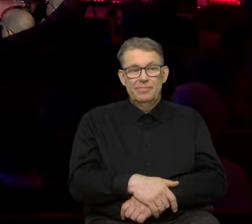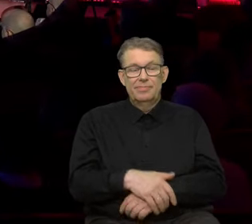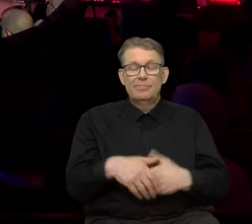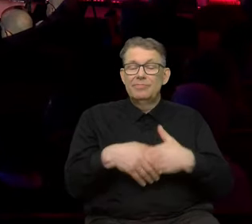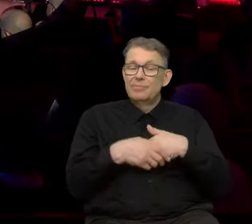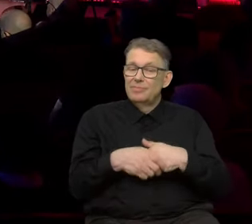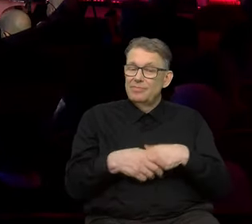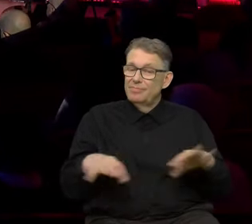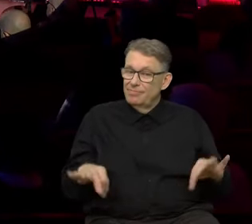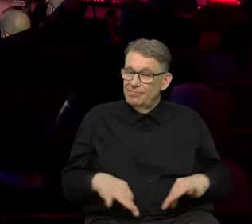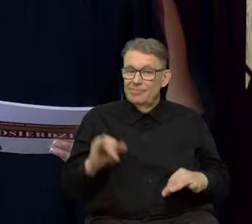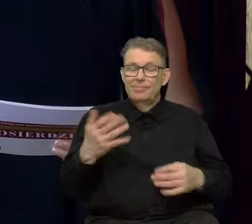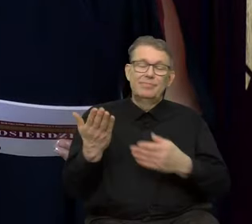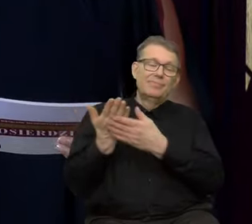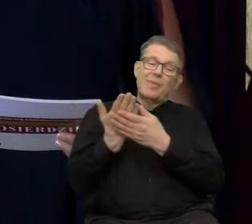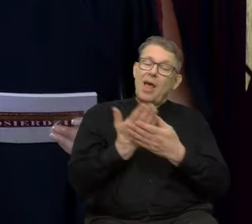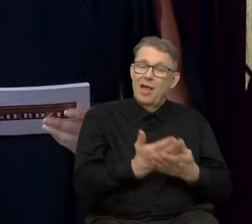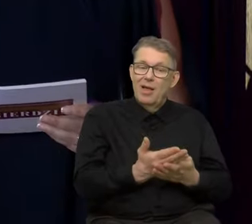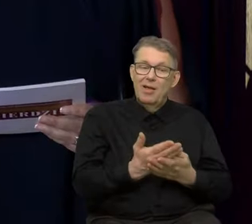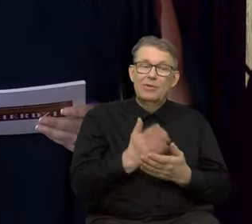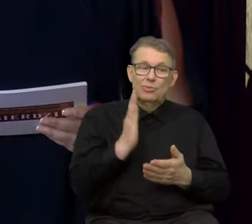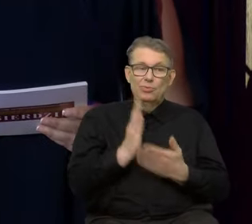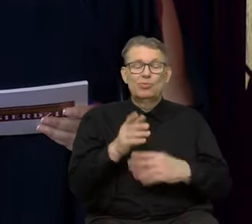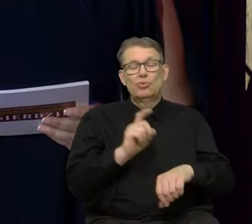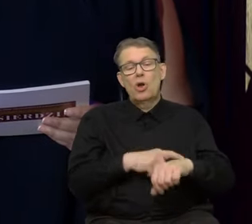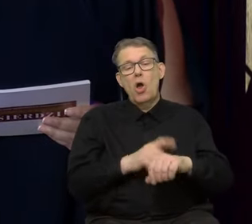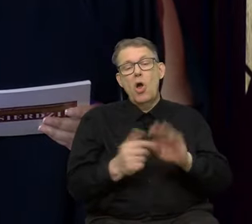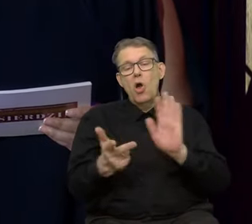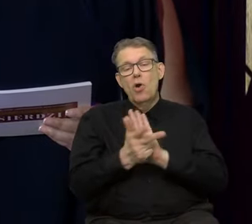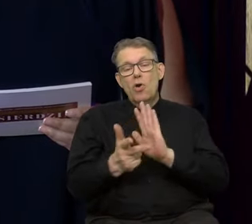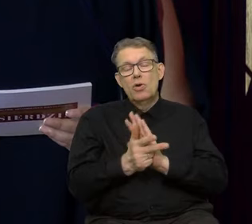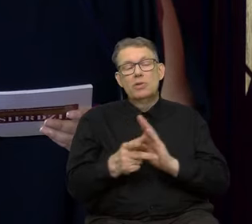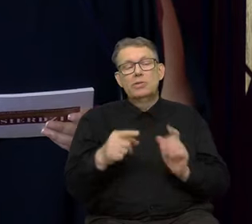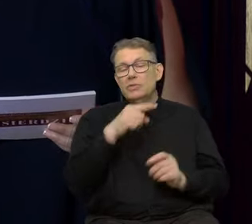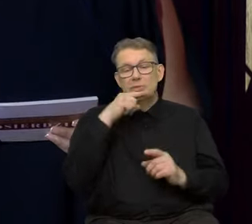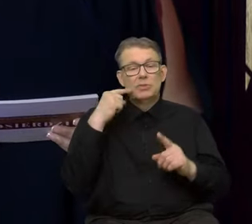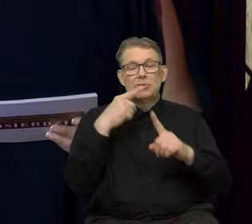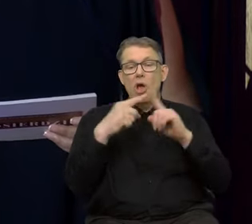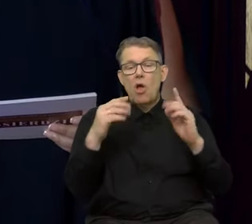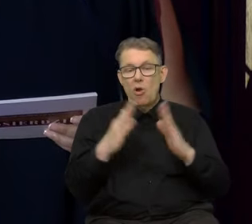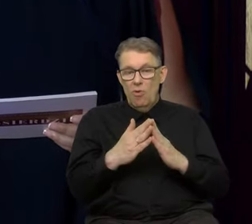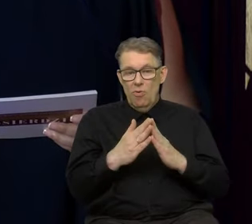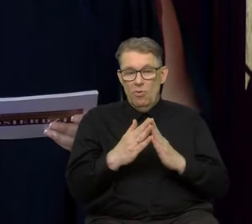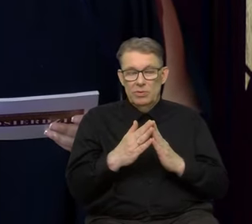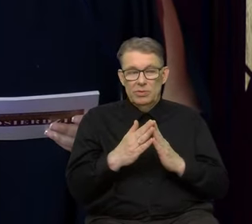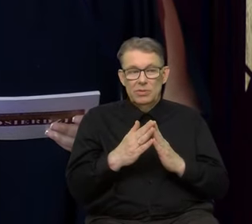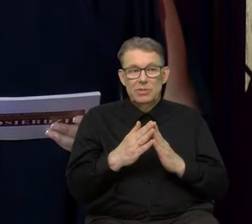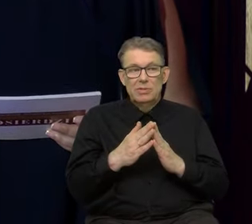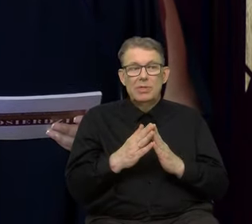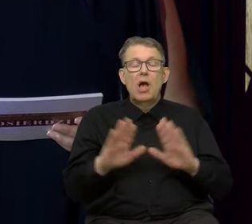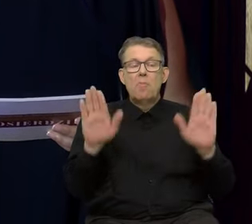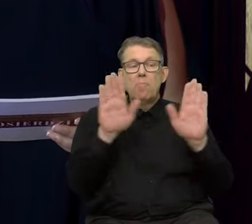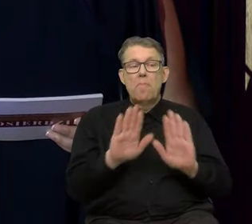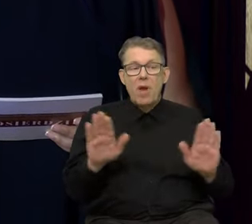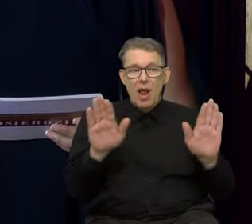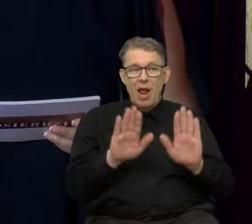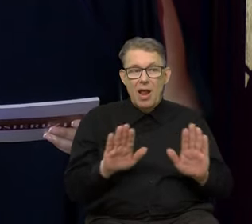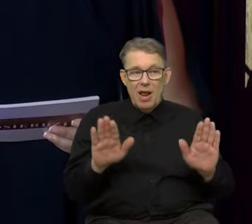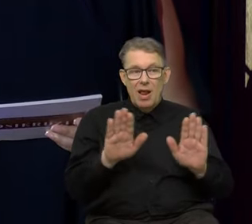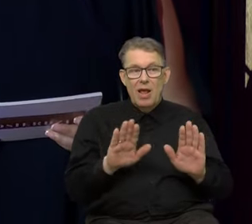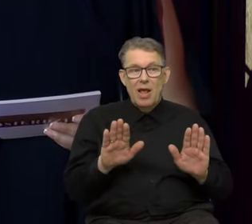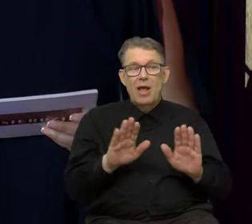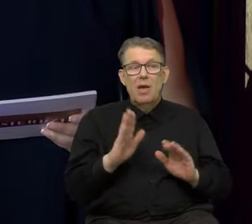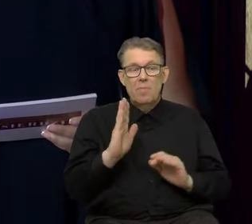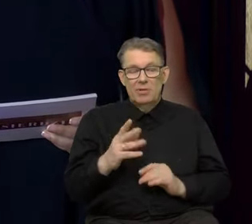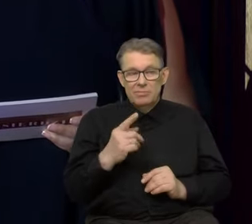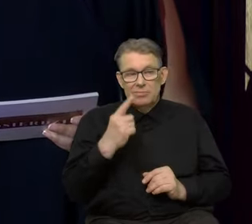Żegnamy Państwa i zapraszamy już na godzinę 18 do białostockiej archikatedry Eucharystii.